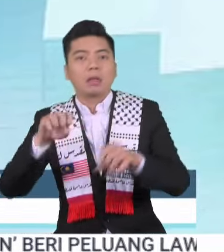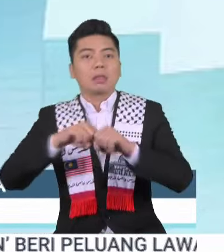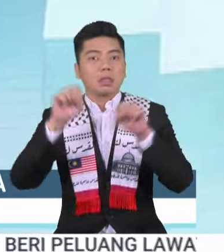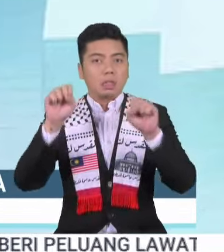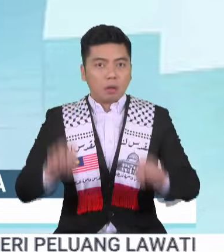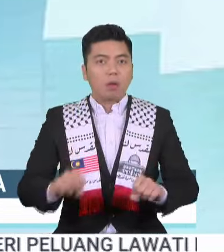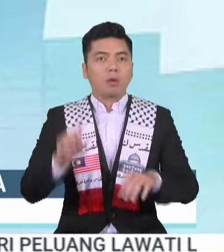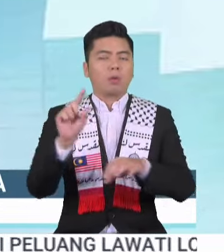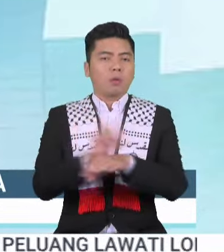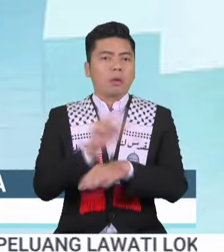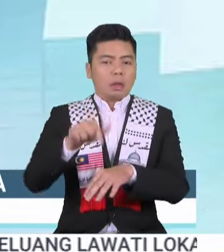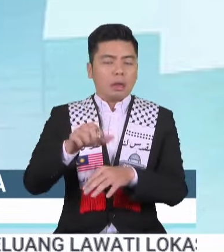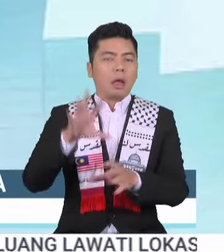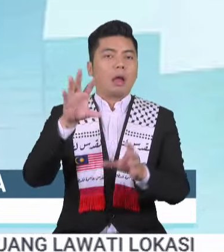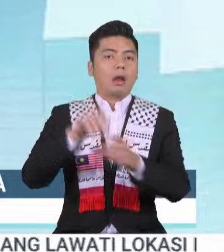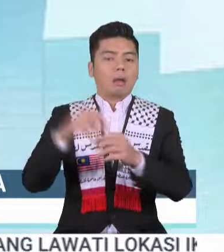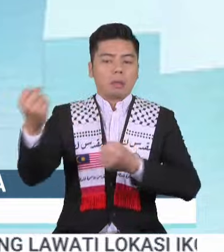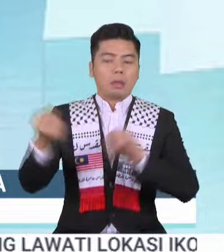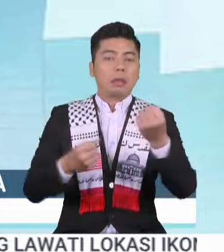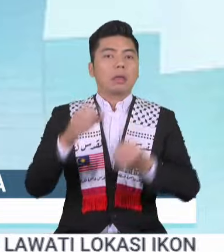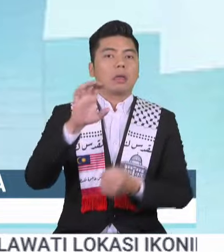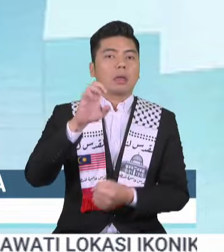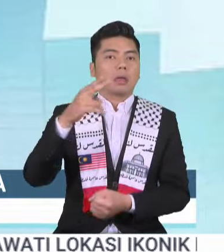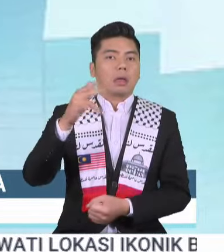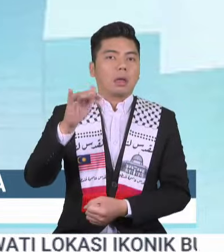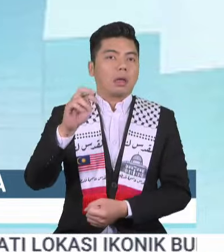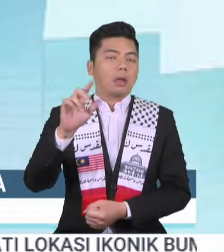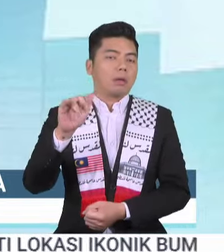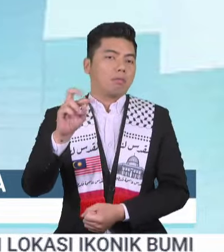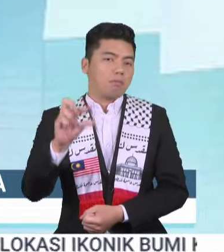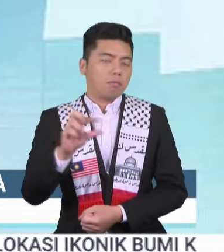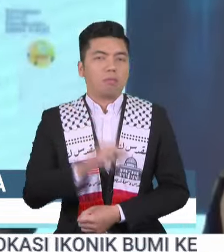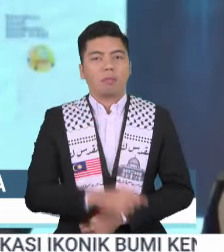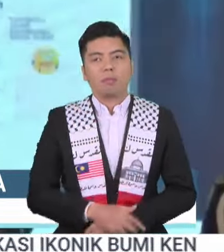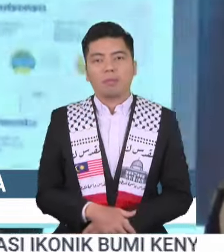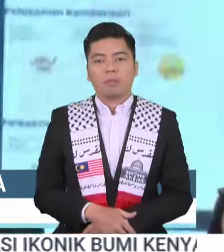mula digunakan dalam kalangan pemandu e-hailing ketika ini.